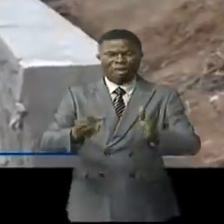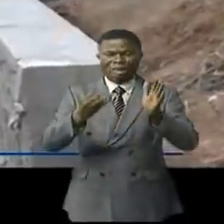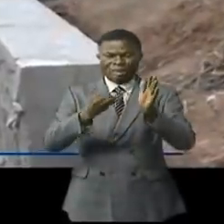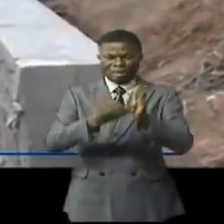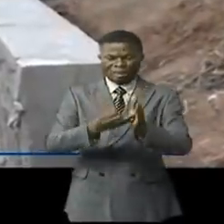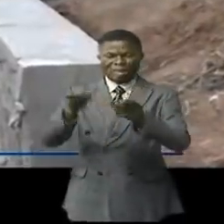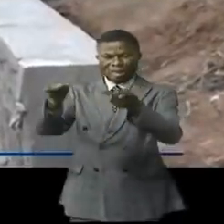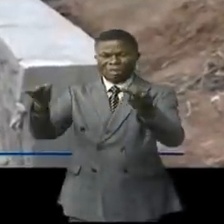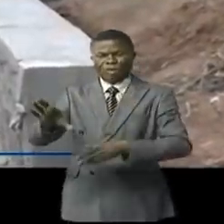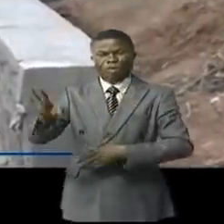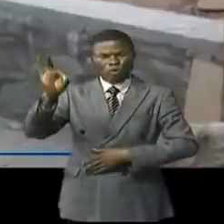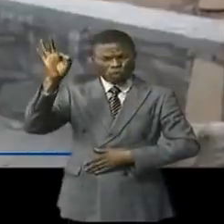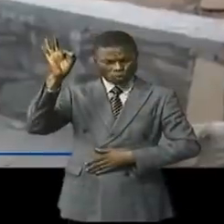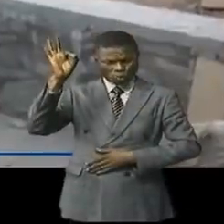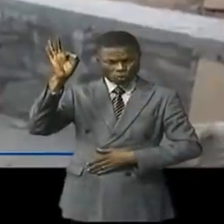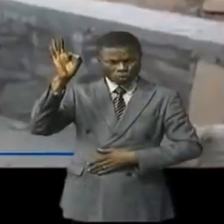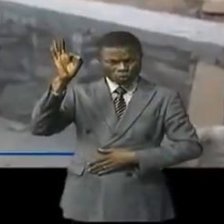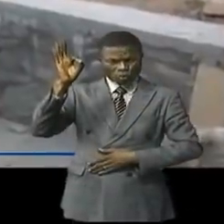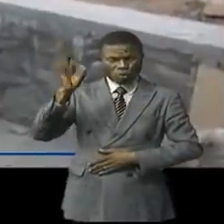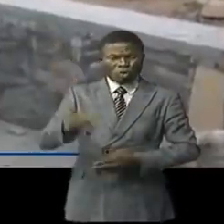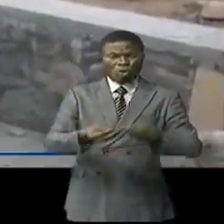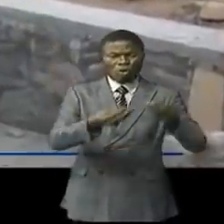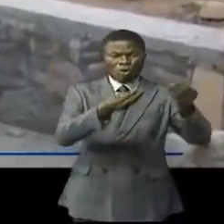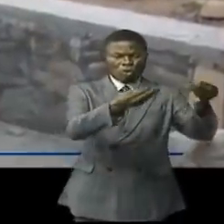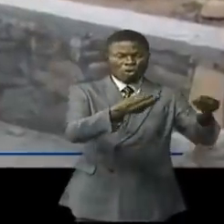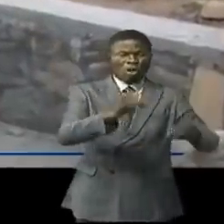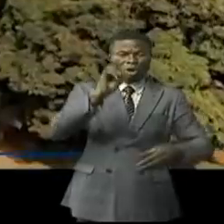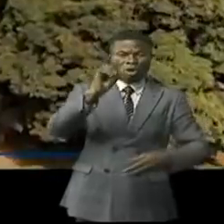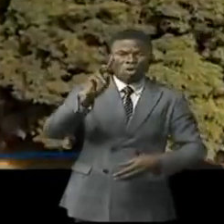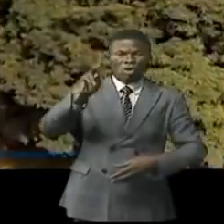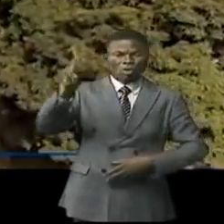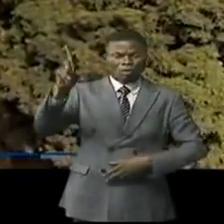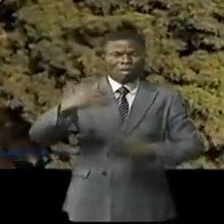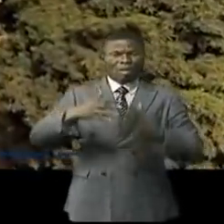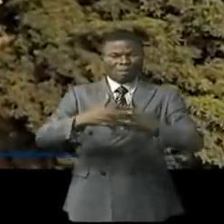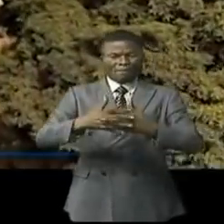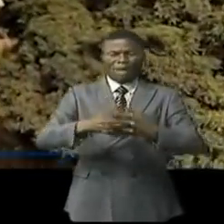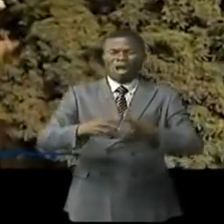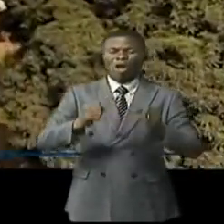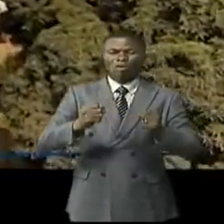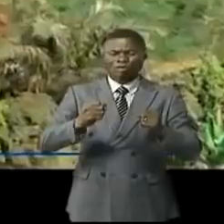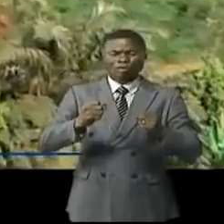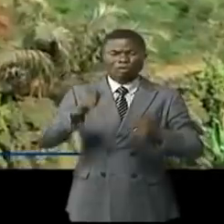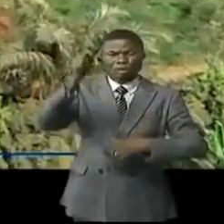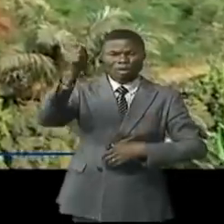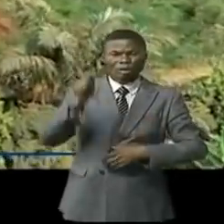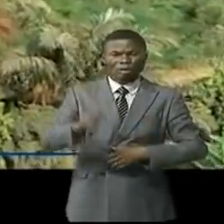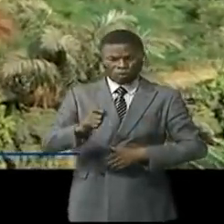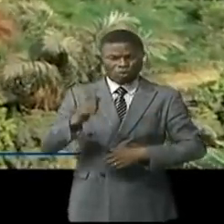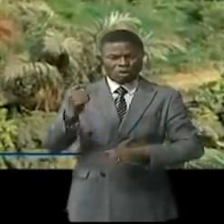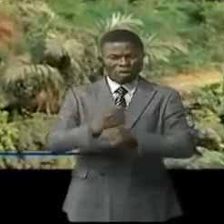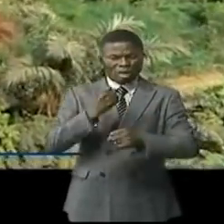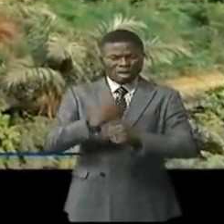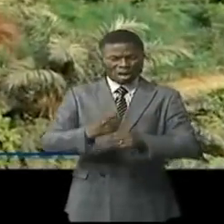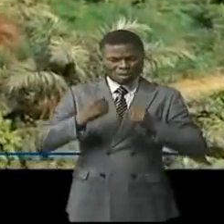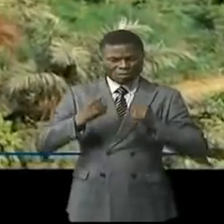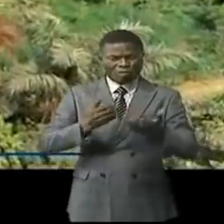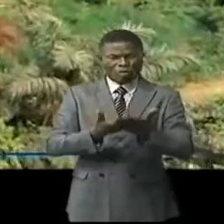sites ciblés, en mettant à la disposition de l'OVD les engins de génie civil pour rendre encore viable son